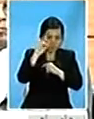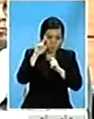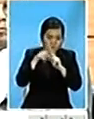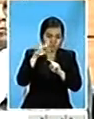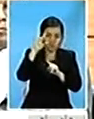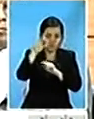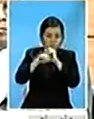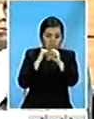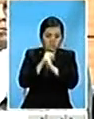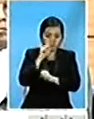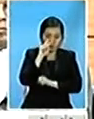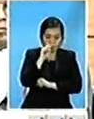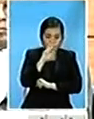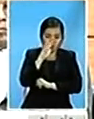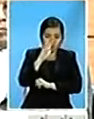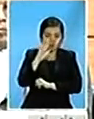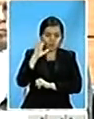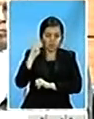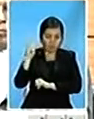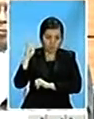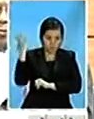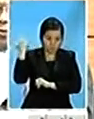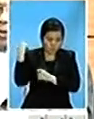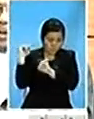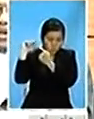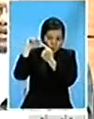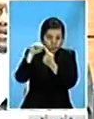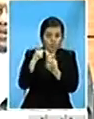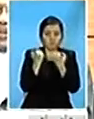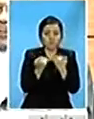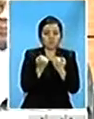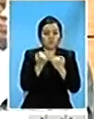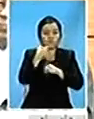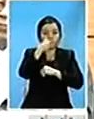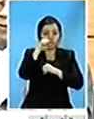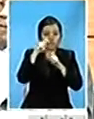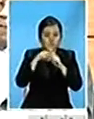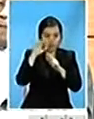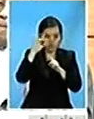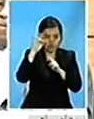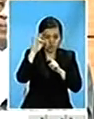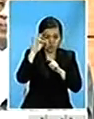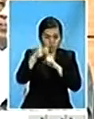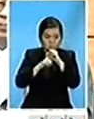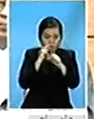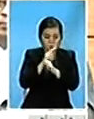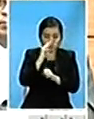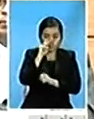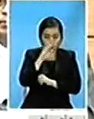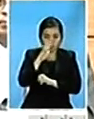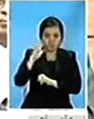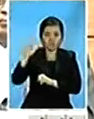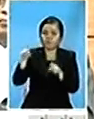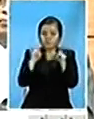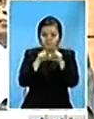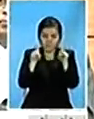ล้วมาถึงวันที่10สิงหาคมปีนี้เวลาผ่านไปเกือบ1ปีท่านก็ได้ให้สัมภาษณ์